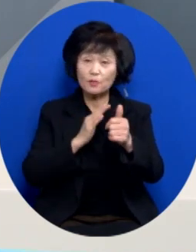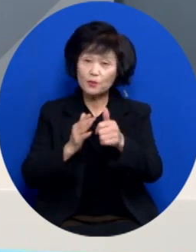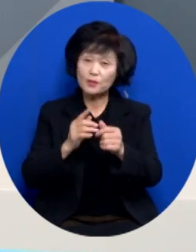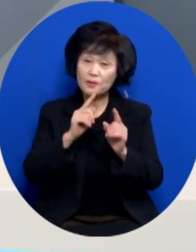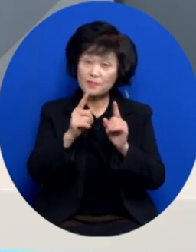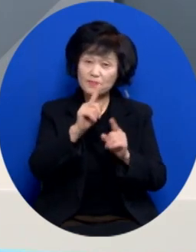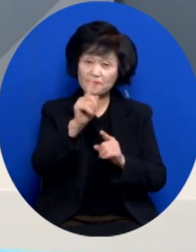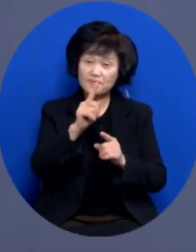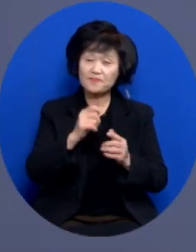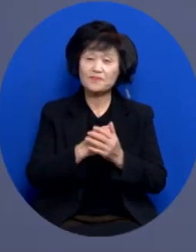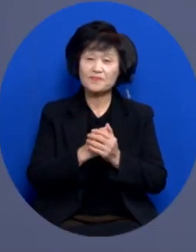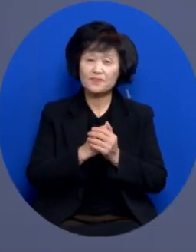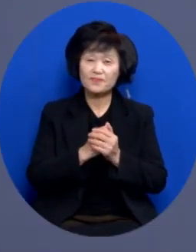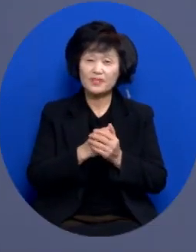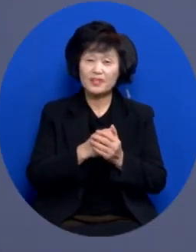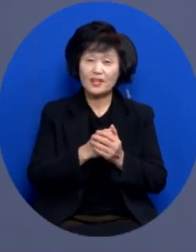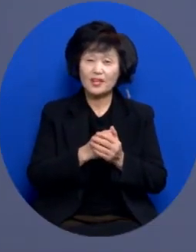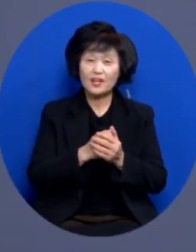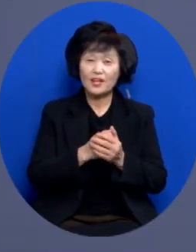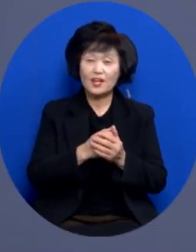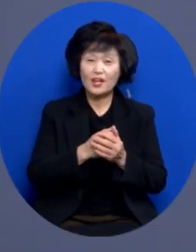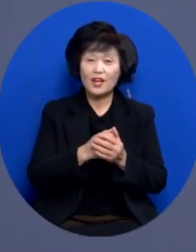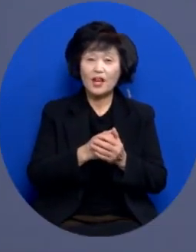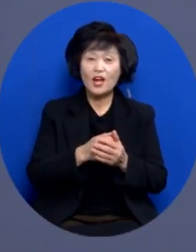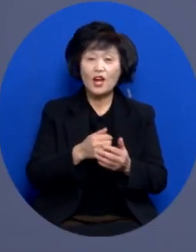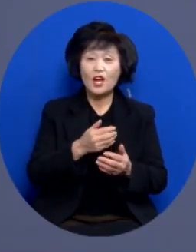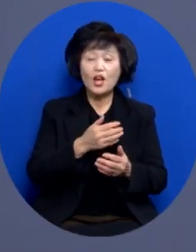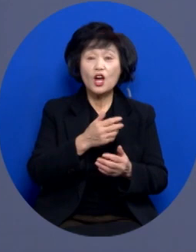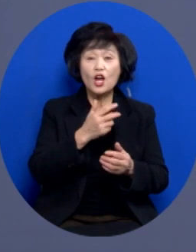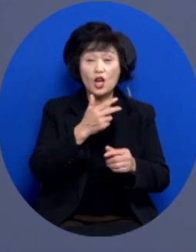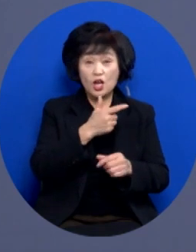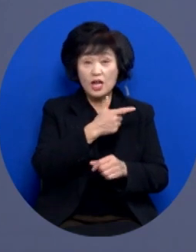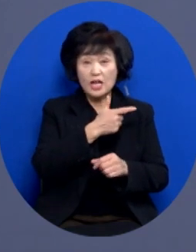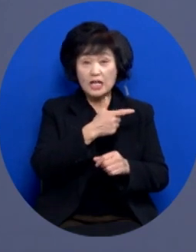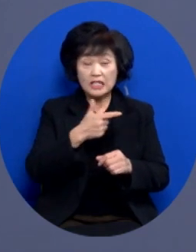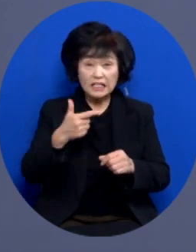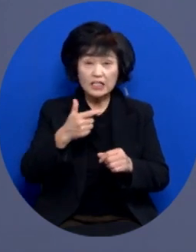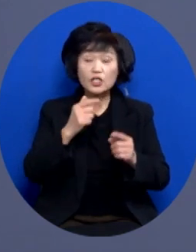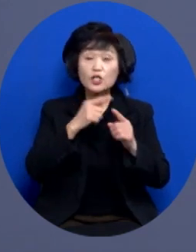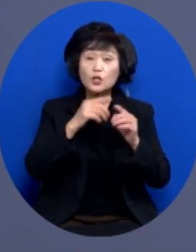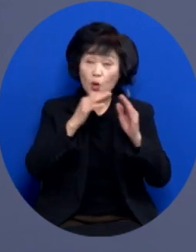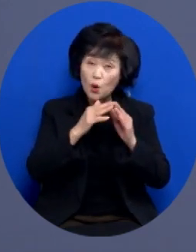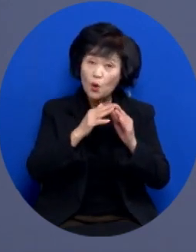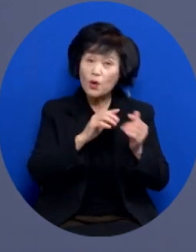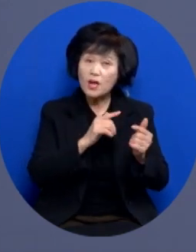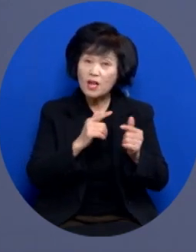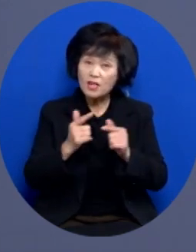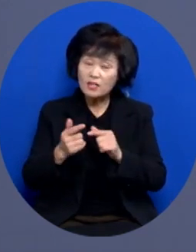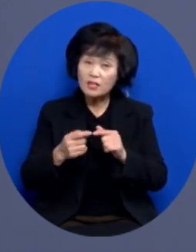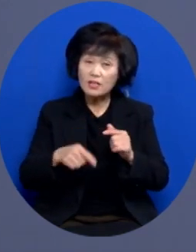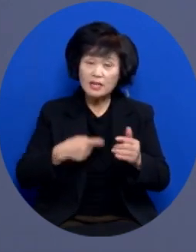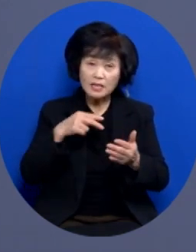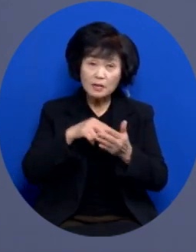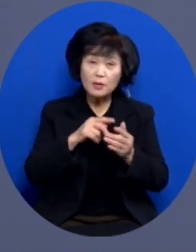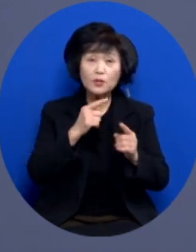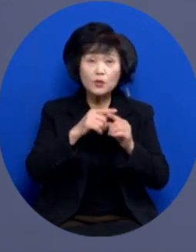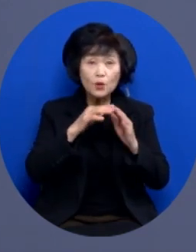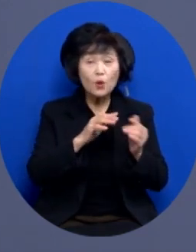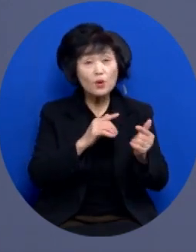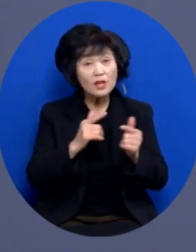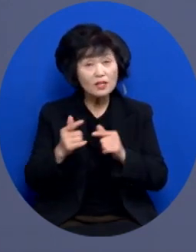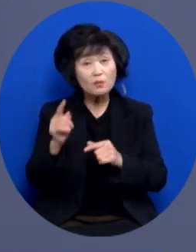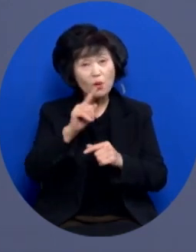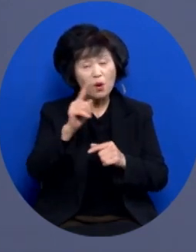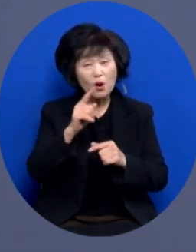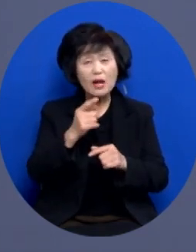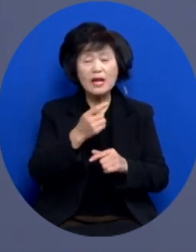예, 이제 중형 교회나 자립하는 이상교회, 대형교회들은 냇물이 모여서 강물이 된 것처럼 작은